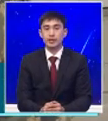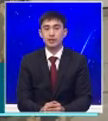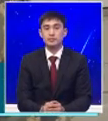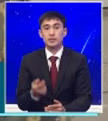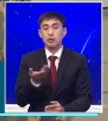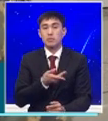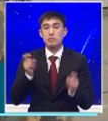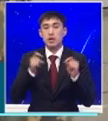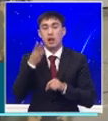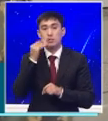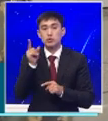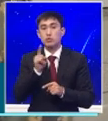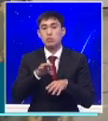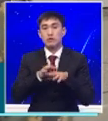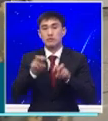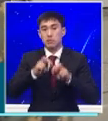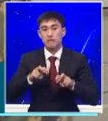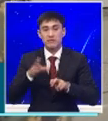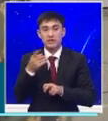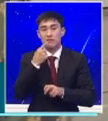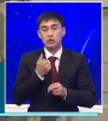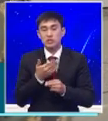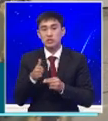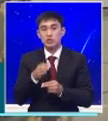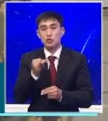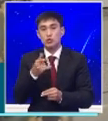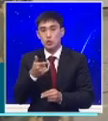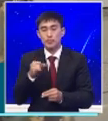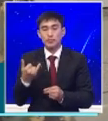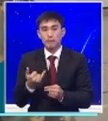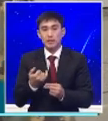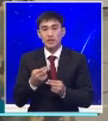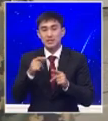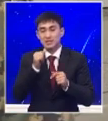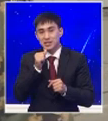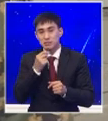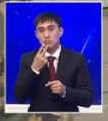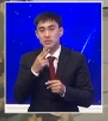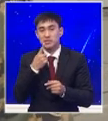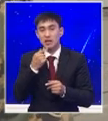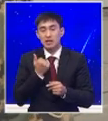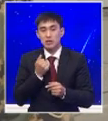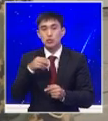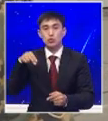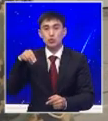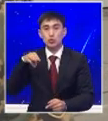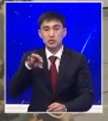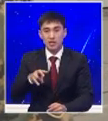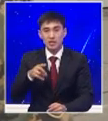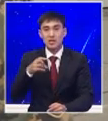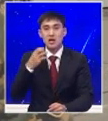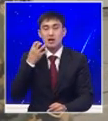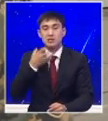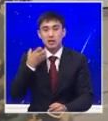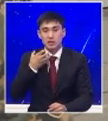Мы приехали из Алматы, чтобы провести проверку всех воинских частей Южного региона. Тестирование сдали солдаты из Туркестанской области, Кызылординской, а